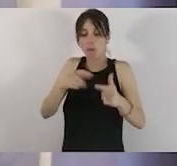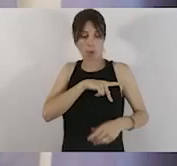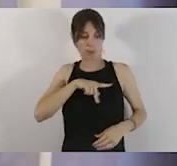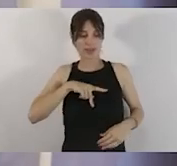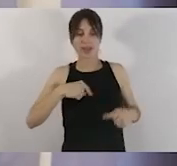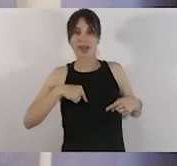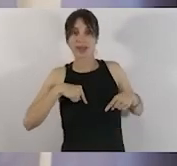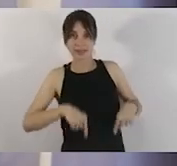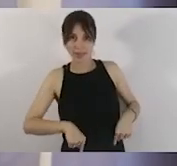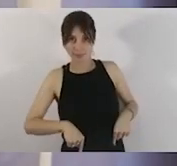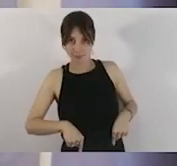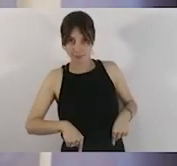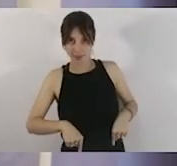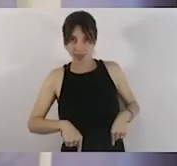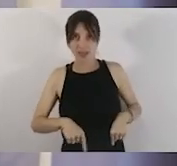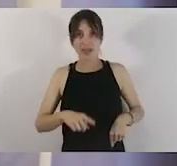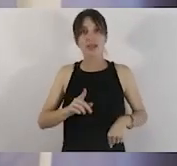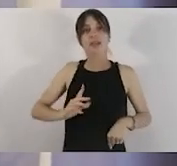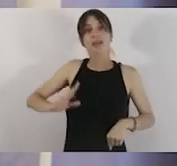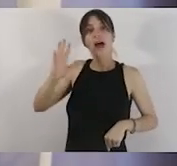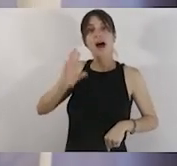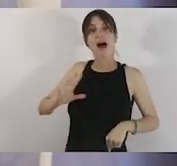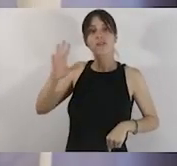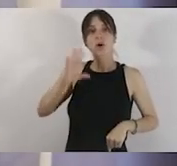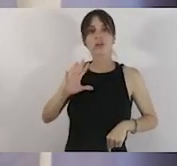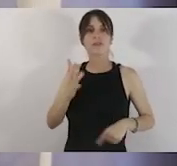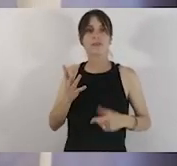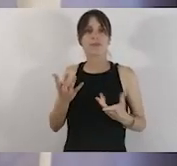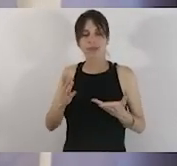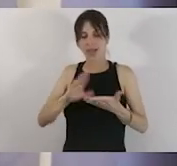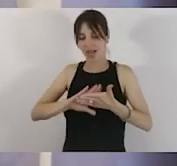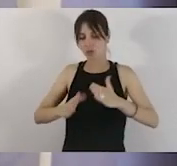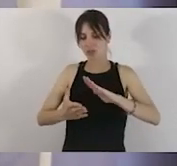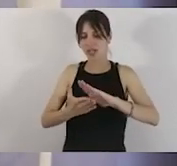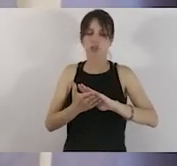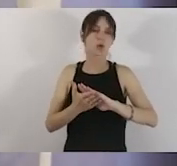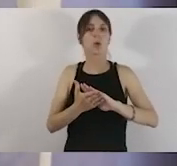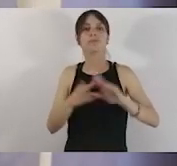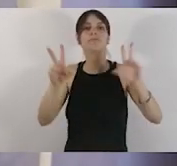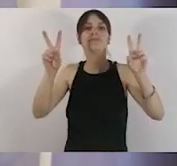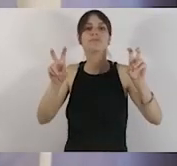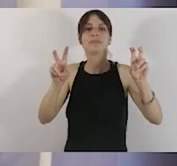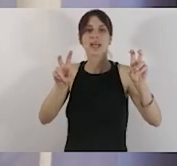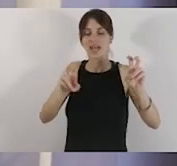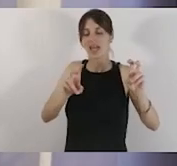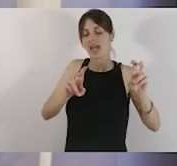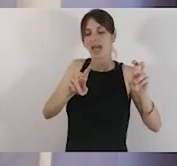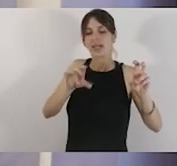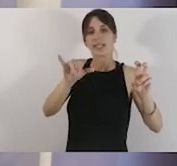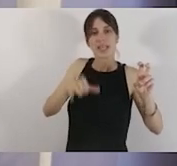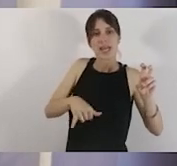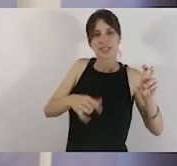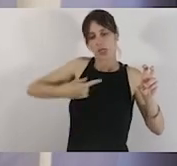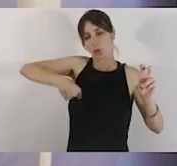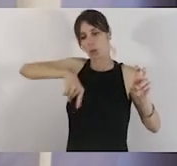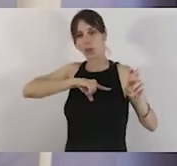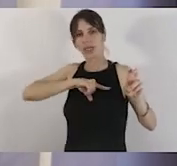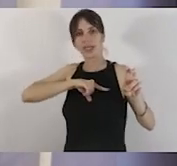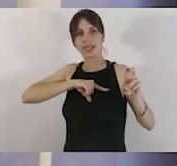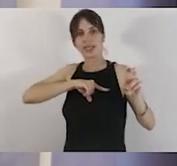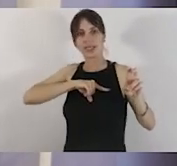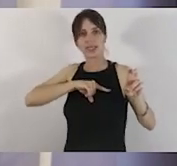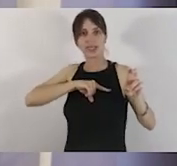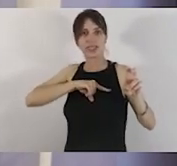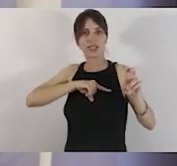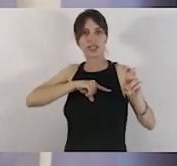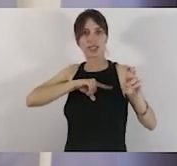l'État, où il y avait une occupation transitoire par l'association Yes We Camp à Belzunce. Nous l'avons